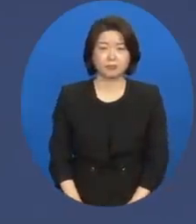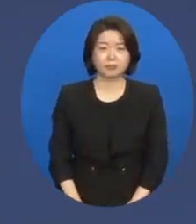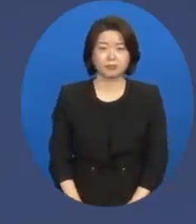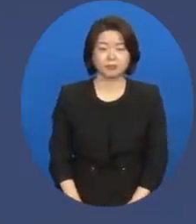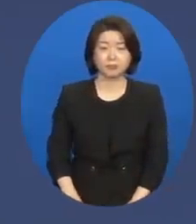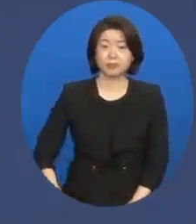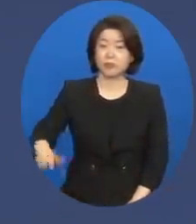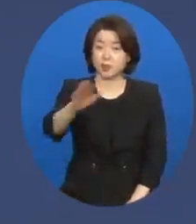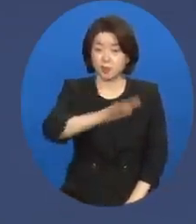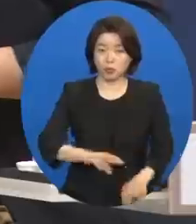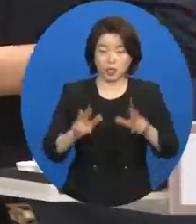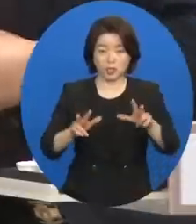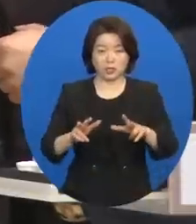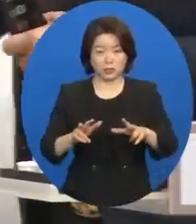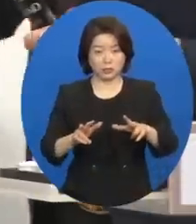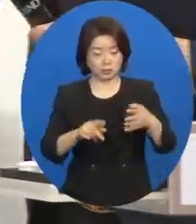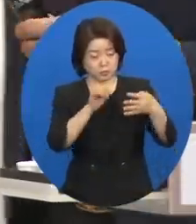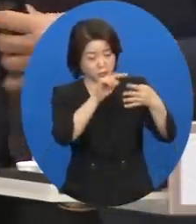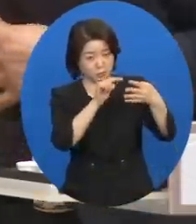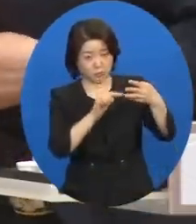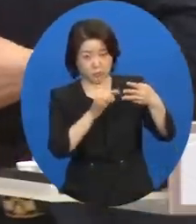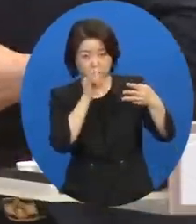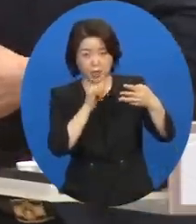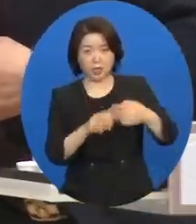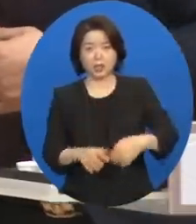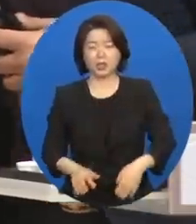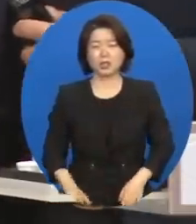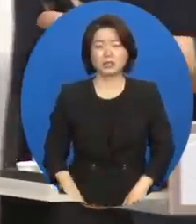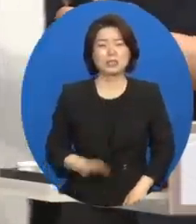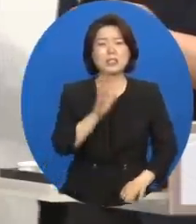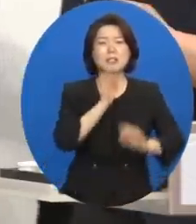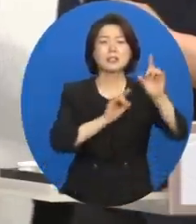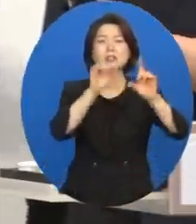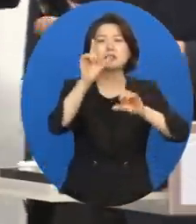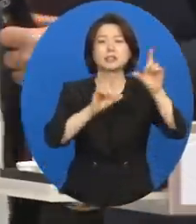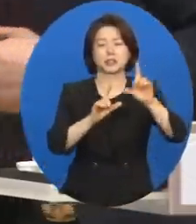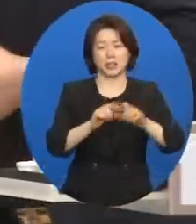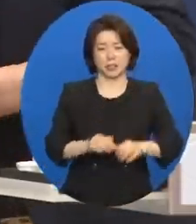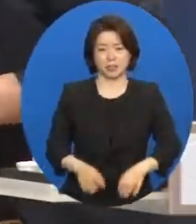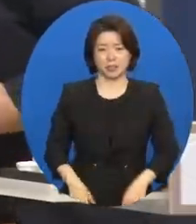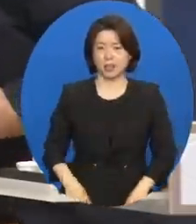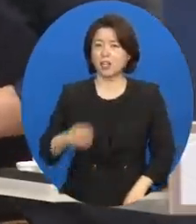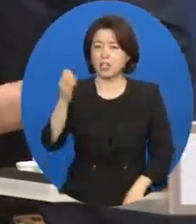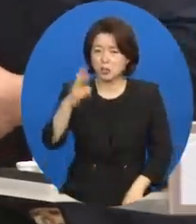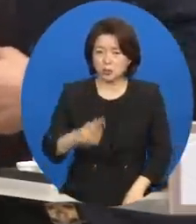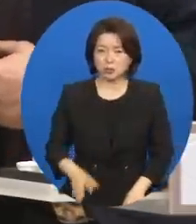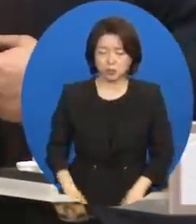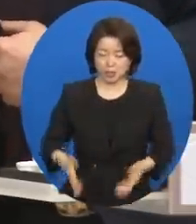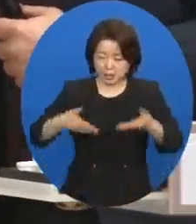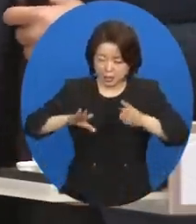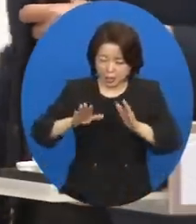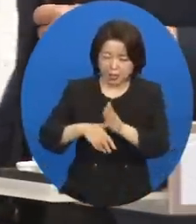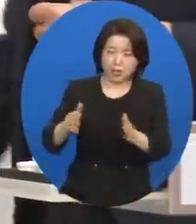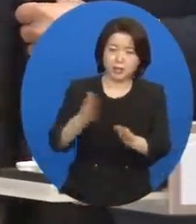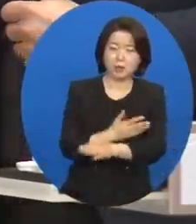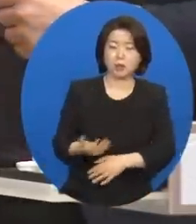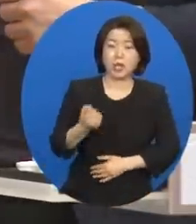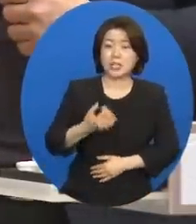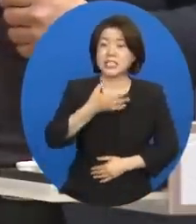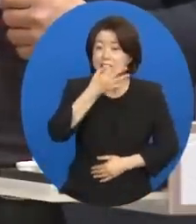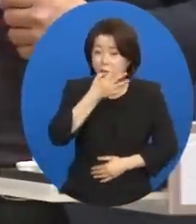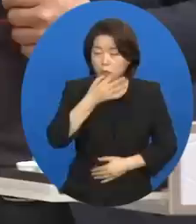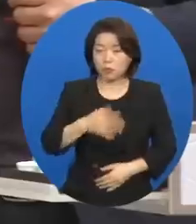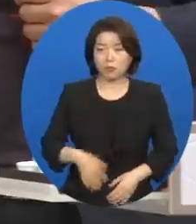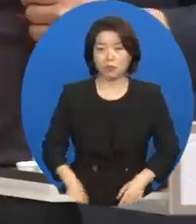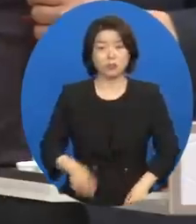우리가 지금 여기서 말하는 이런 실상을 가지고 그리고 태어나면서 생긴 욕구와 그리고